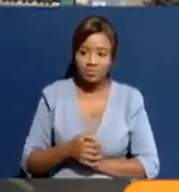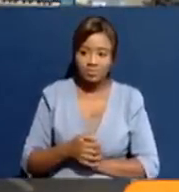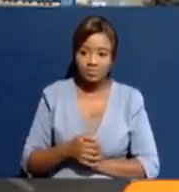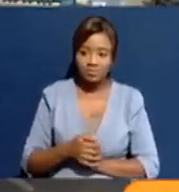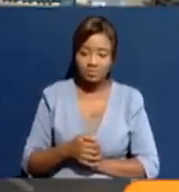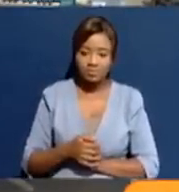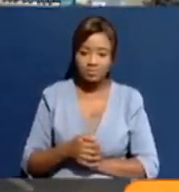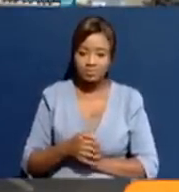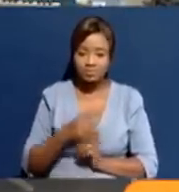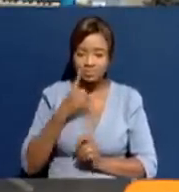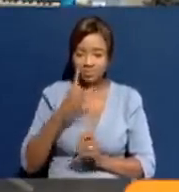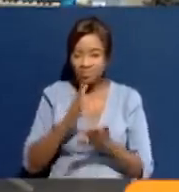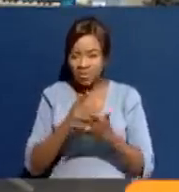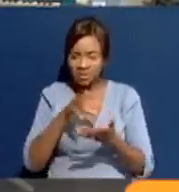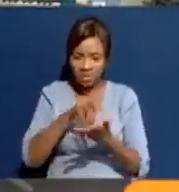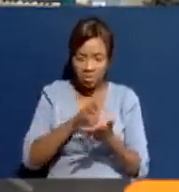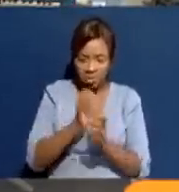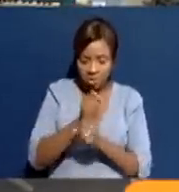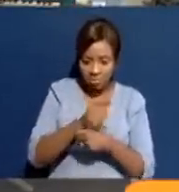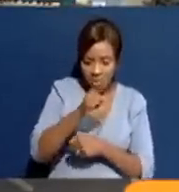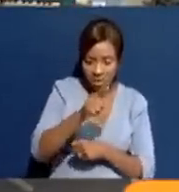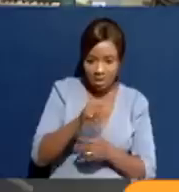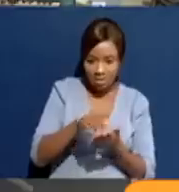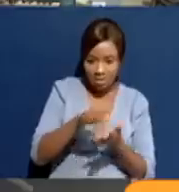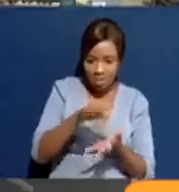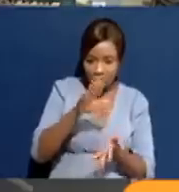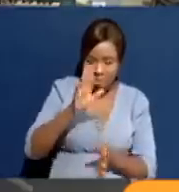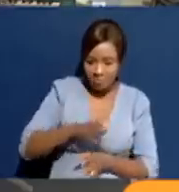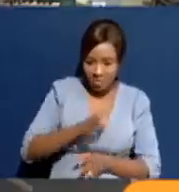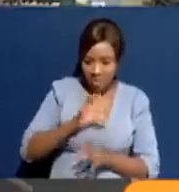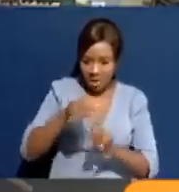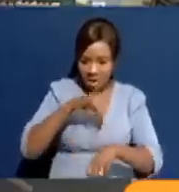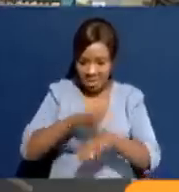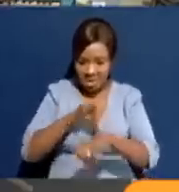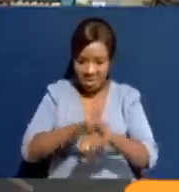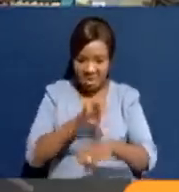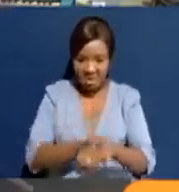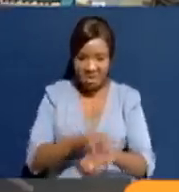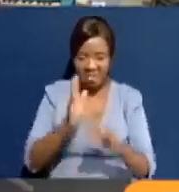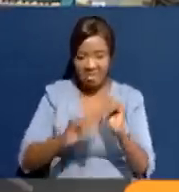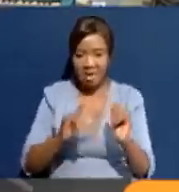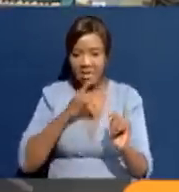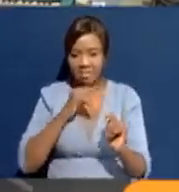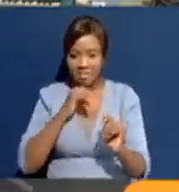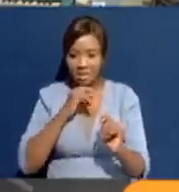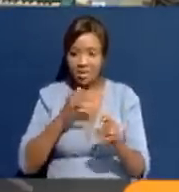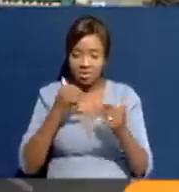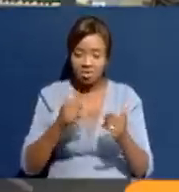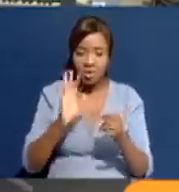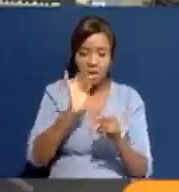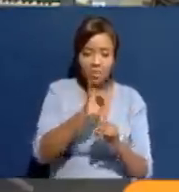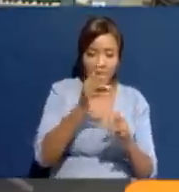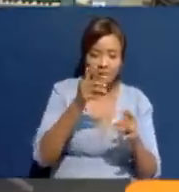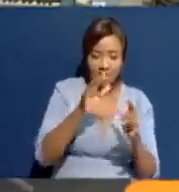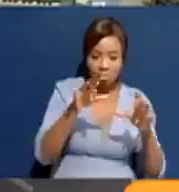certain conditions gave him more females than males, so he started working with that idea, and now from a batch